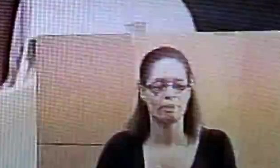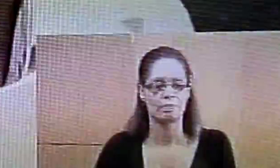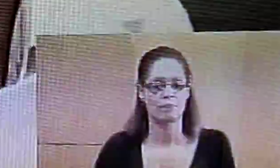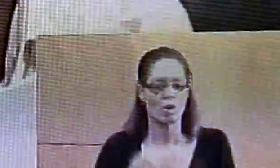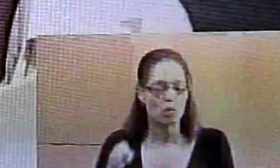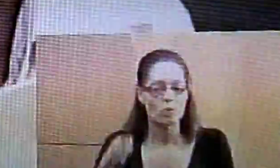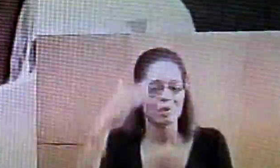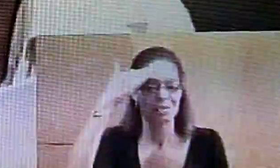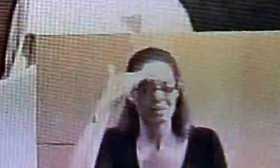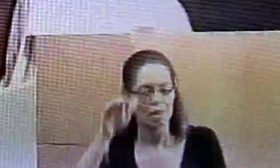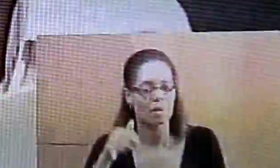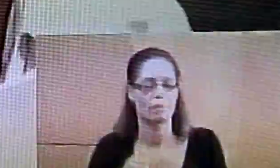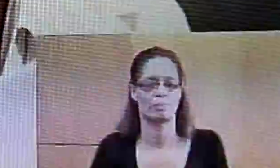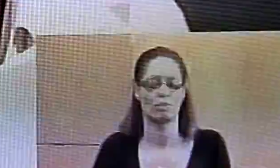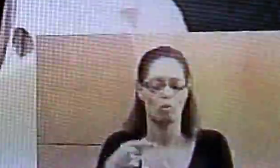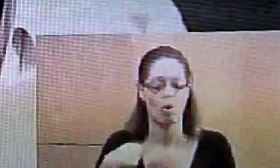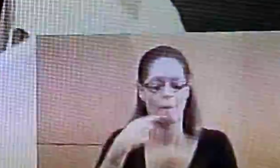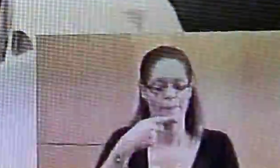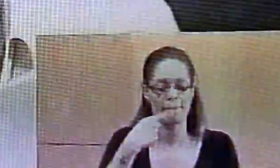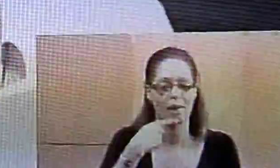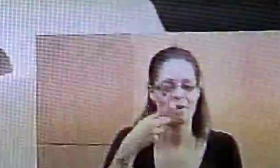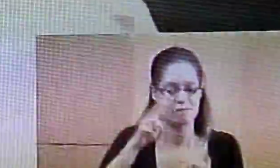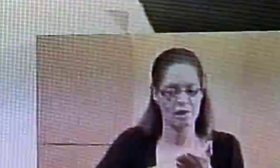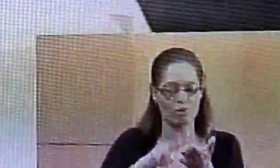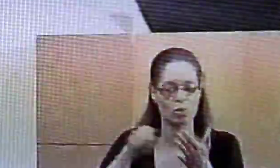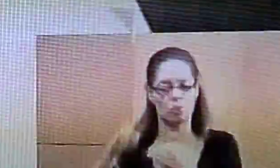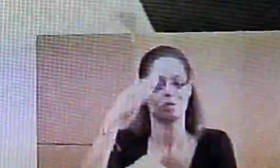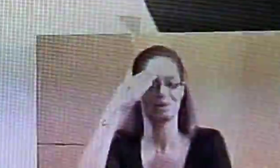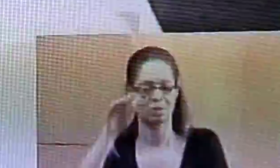il sait que ce que je dis est vrai.